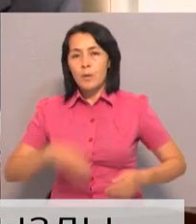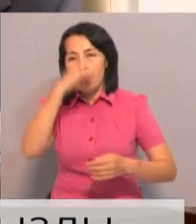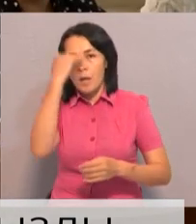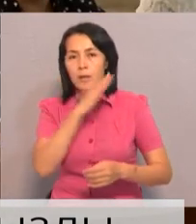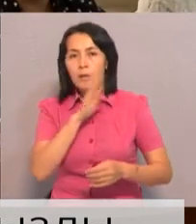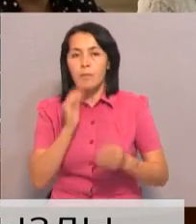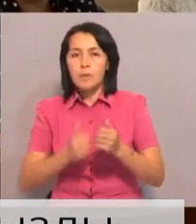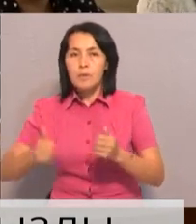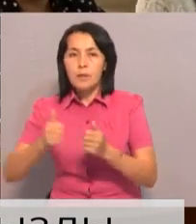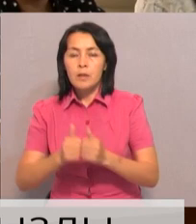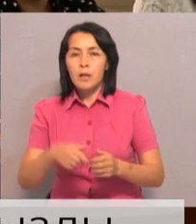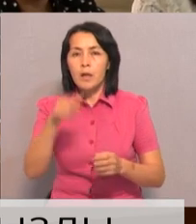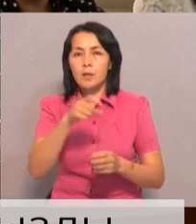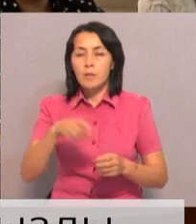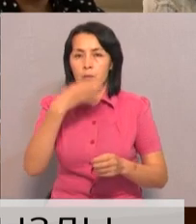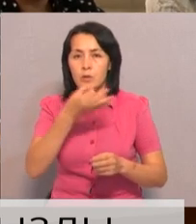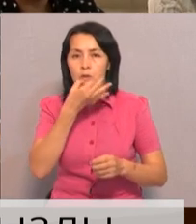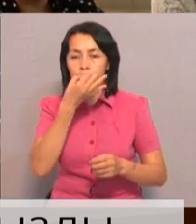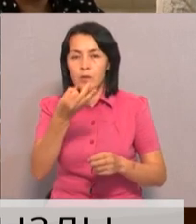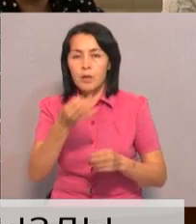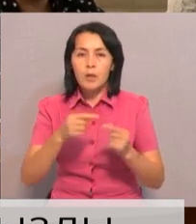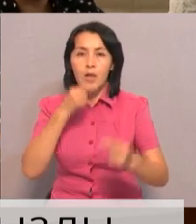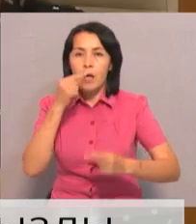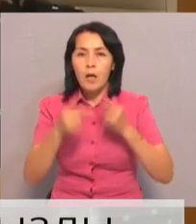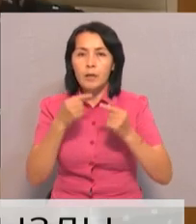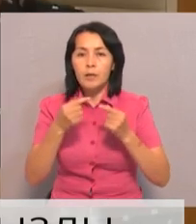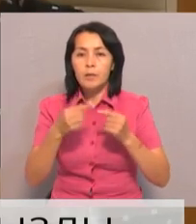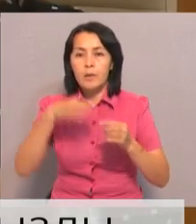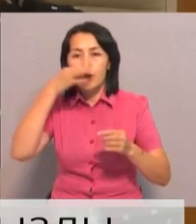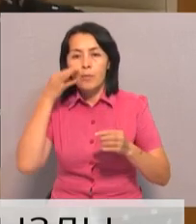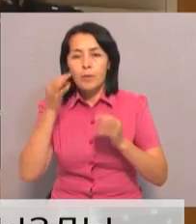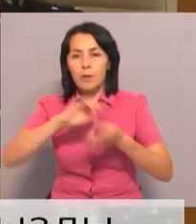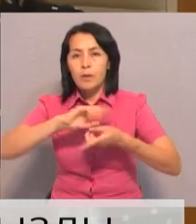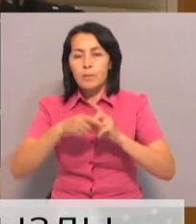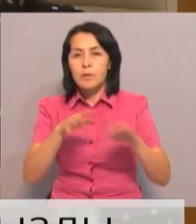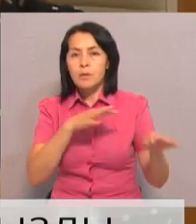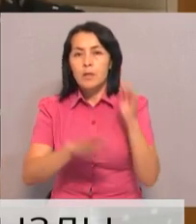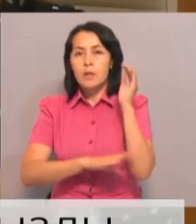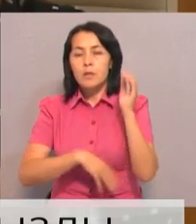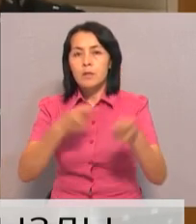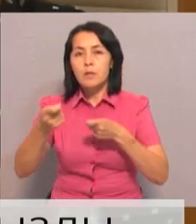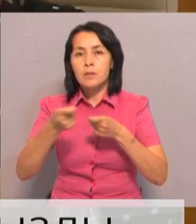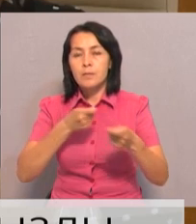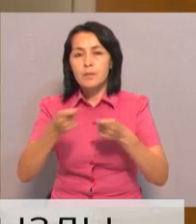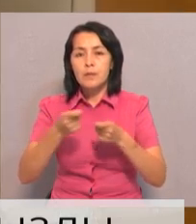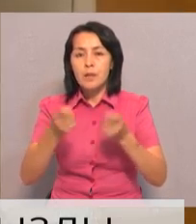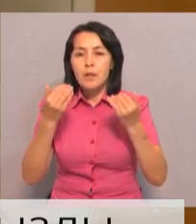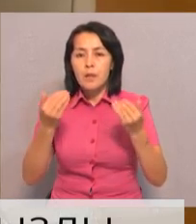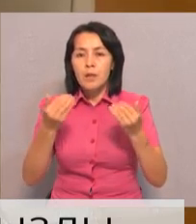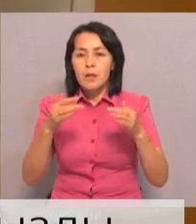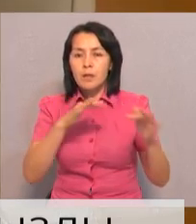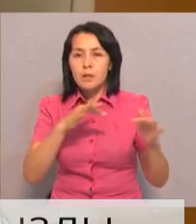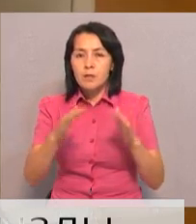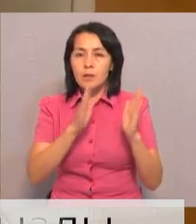мен айналасындағы адамдардың жауапкершілік жайында сөз сөйлеп пікір алмасты. Шараның соңында ведомстволар арасындағы